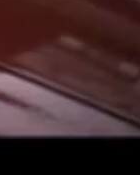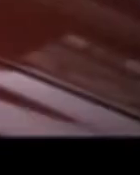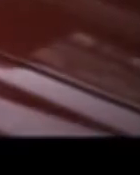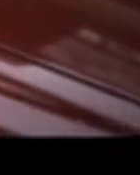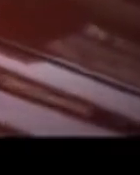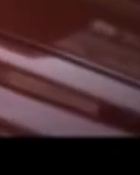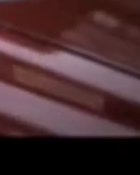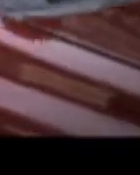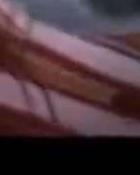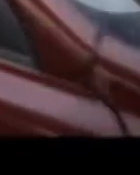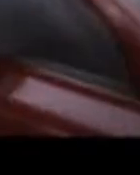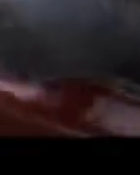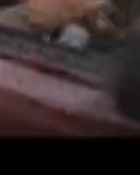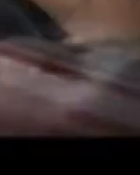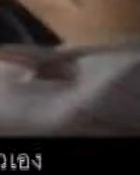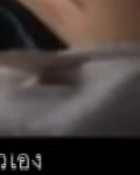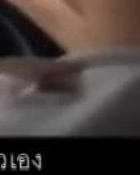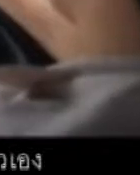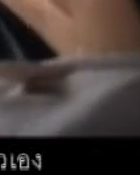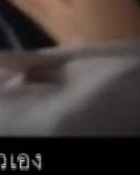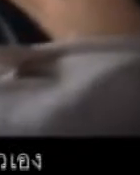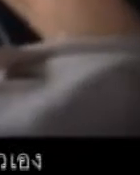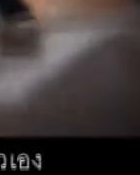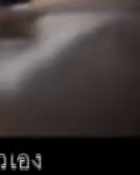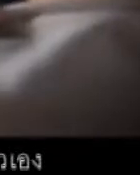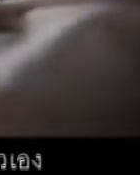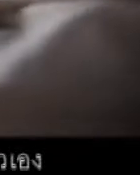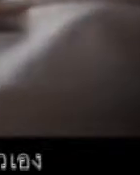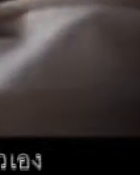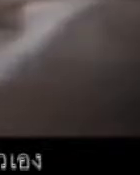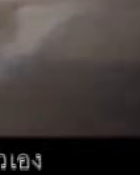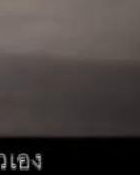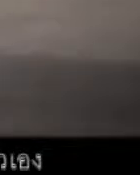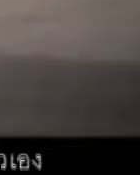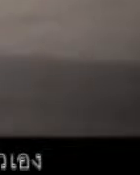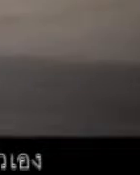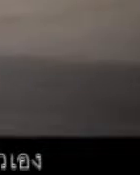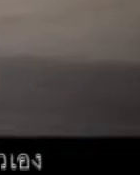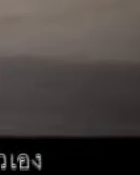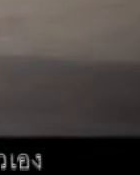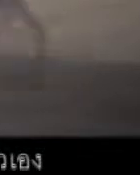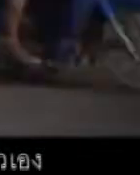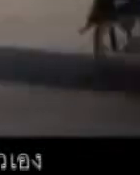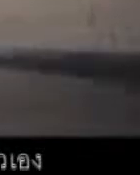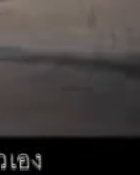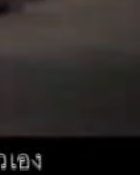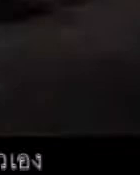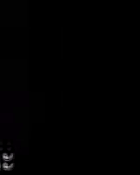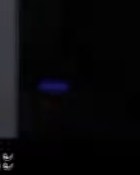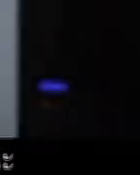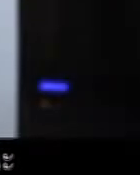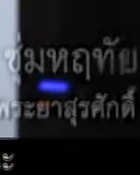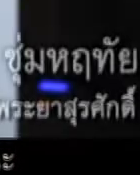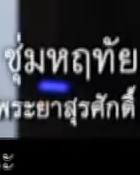จนวันนี้ก็ขับรถยนต์มาทำงานเองแล้วซื้อเองทุกอย่างเก็บเงินไปดาวเองผ่อนเองด้วยตัวเ